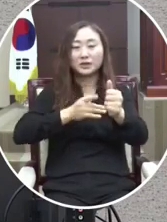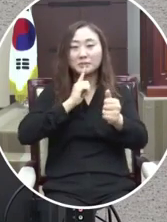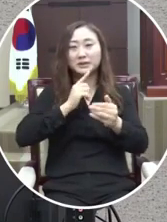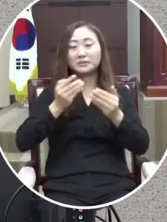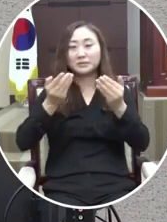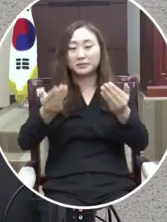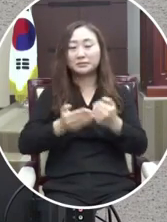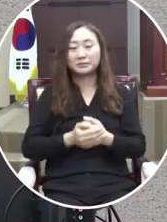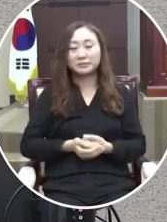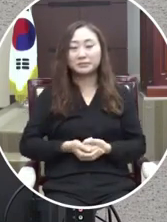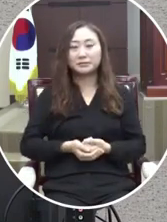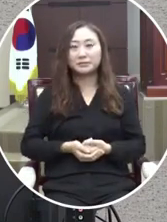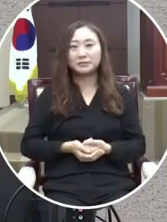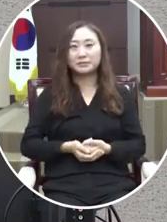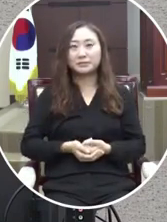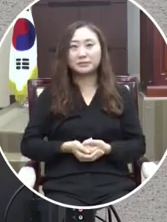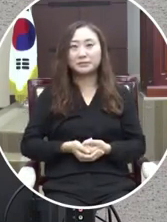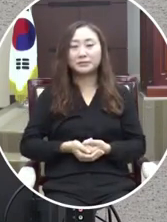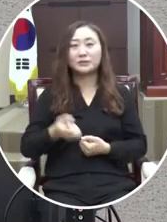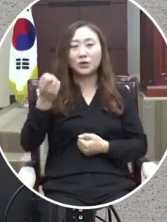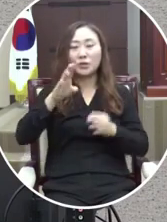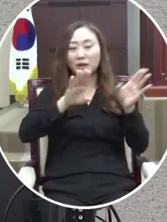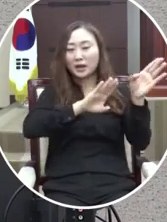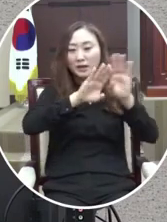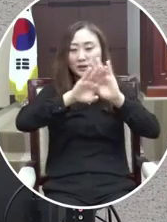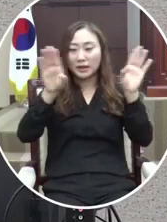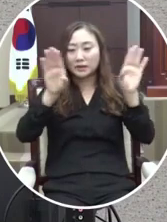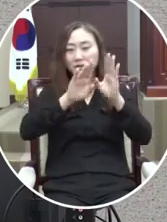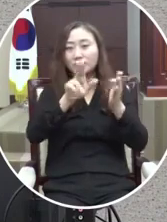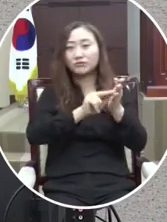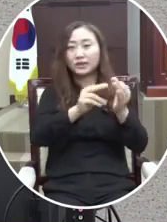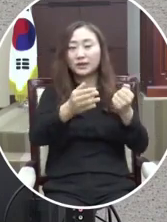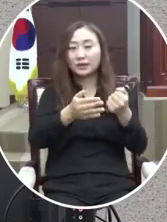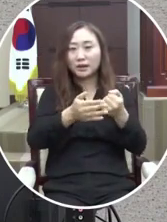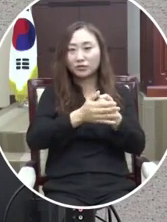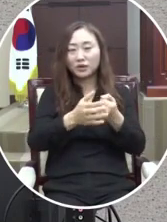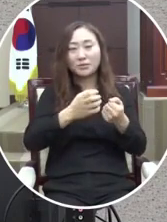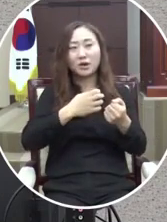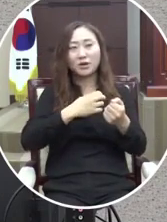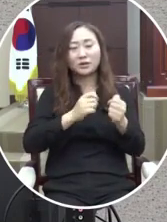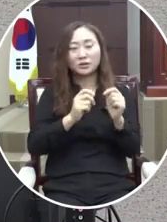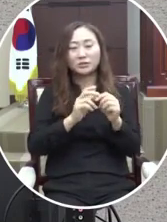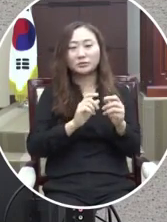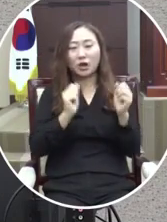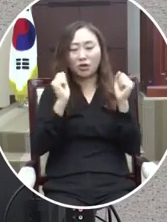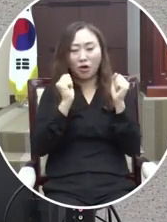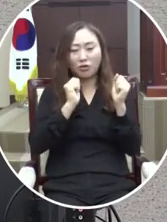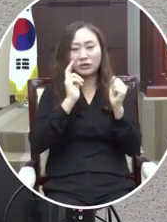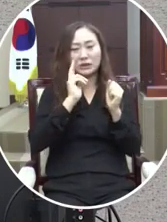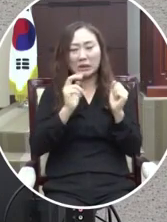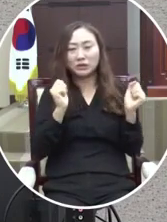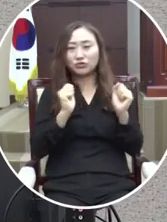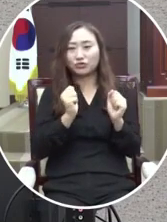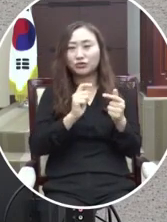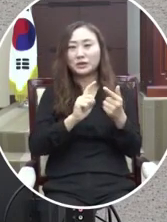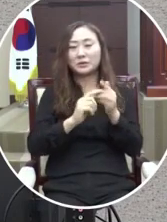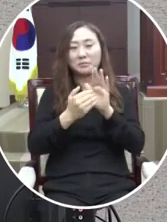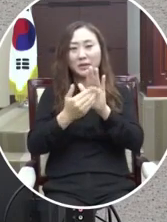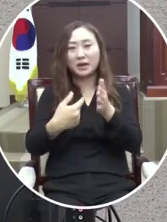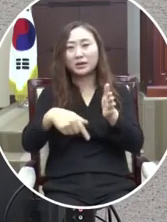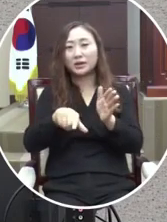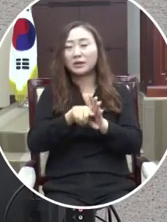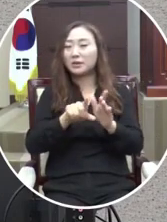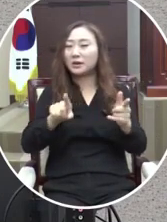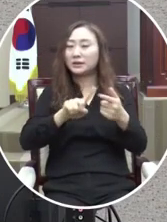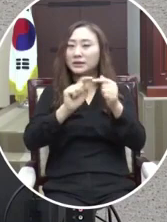주시기 바랍니다. 그리고 기상이변 등으로 예측할 수 없는 겨울 한파와 폭설 등에 대비하여 각종